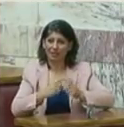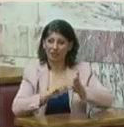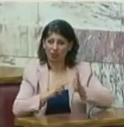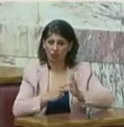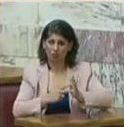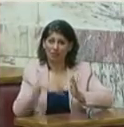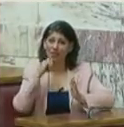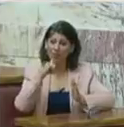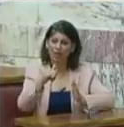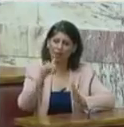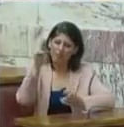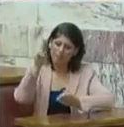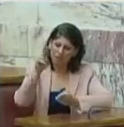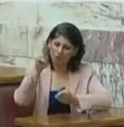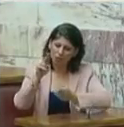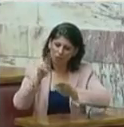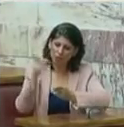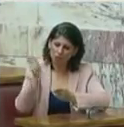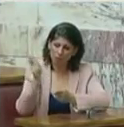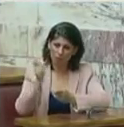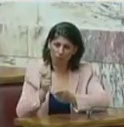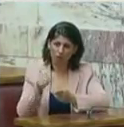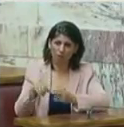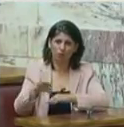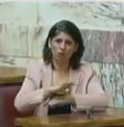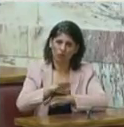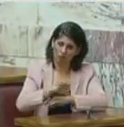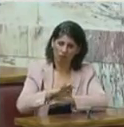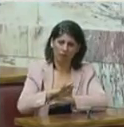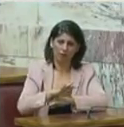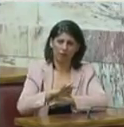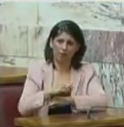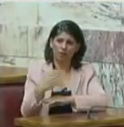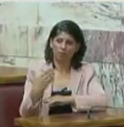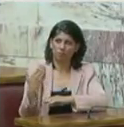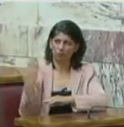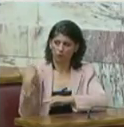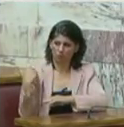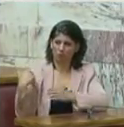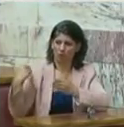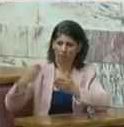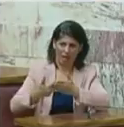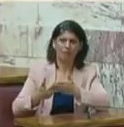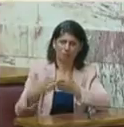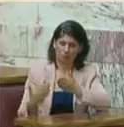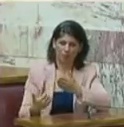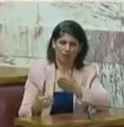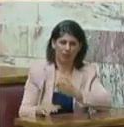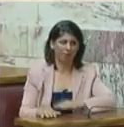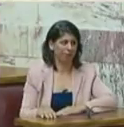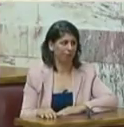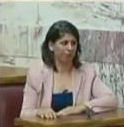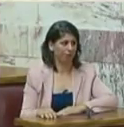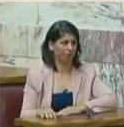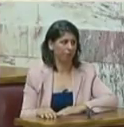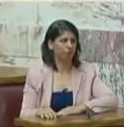διαρκή μείωση του μισθού, το σχέδιο το οποίο είχατε όλο το προηγούμενο διάστημα όσο κυβερνάγατε, δεν είναι